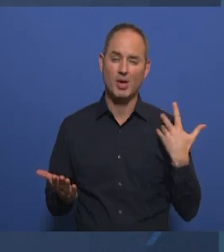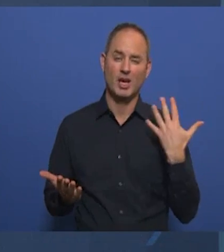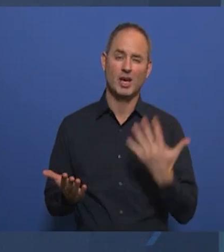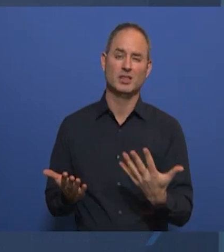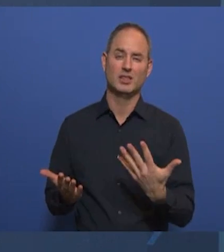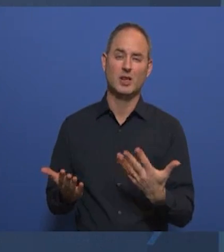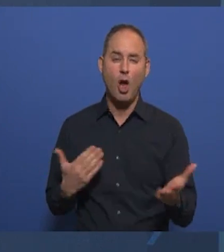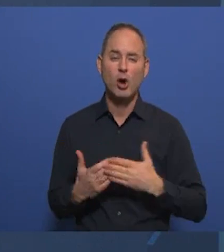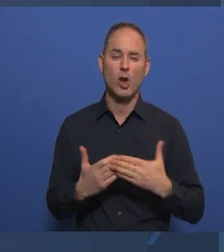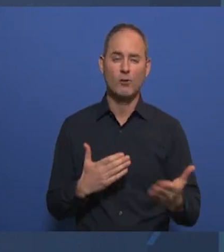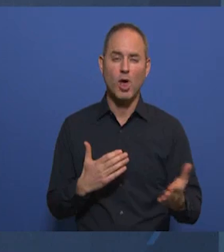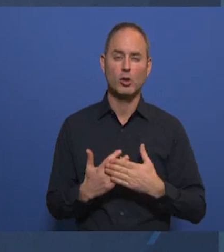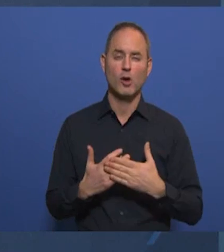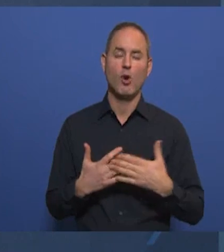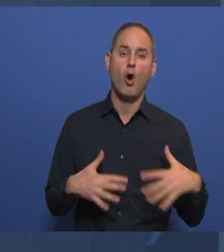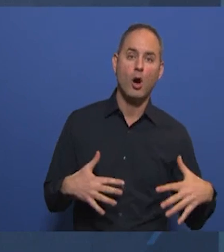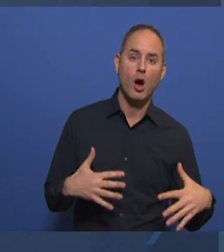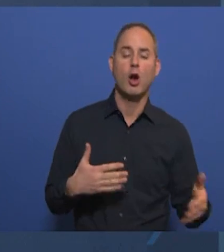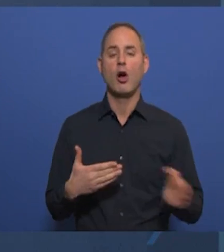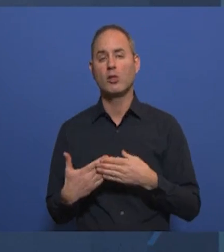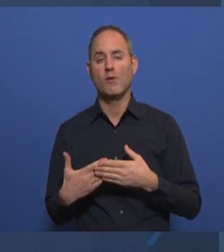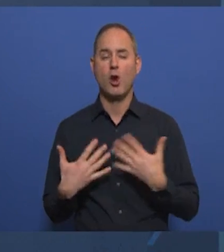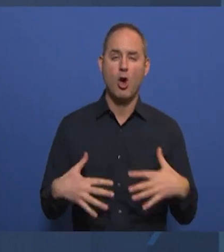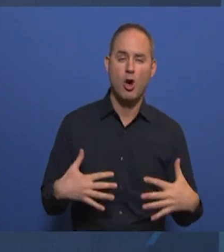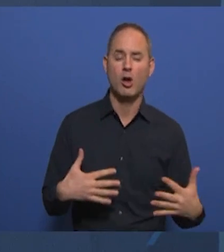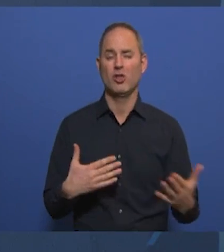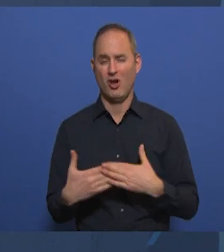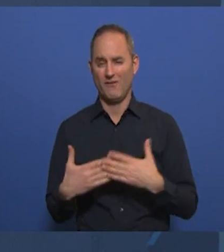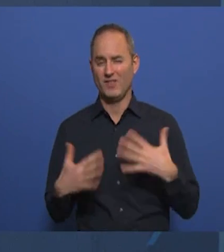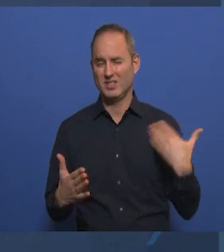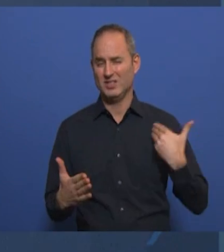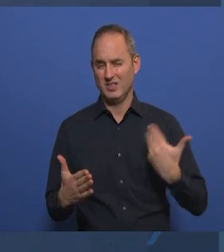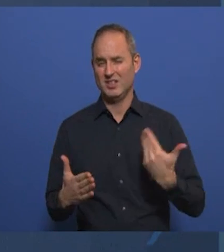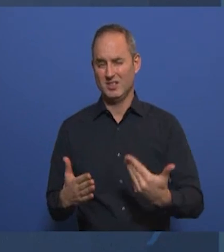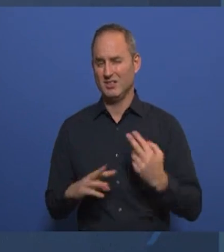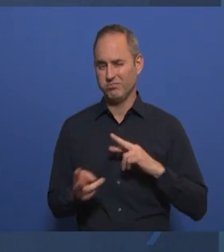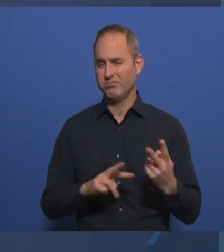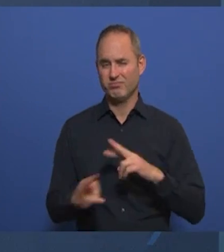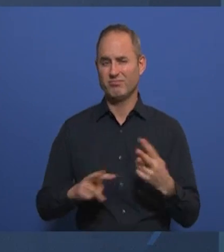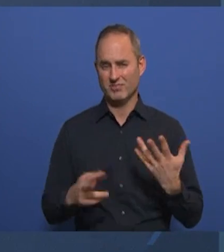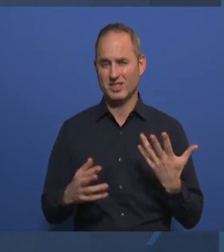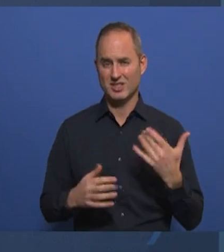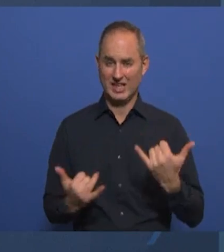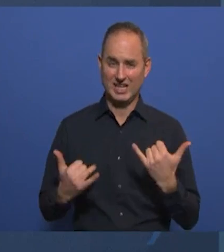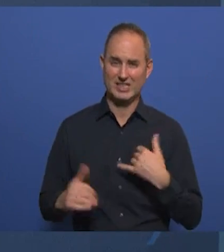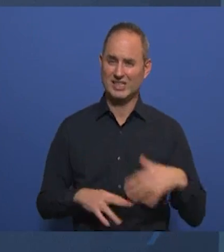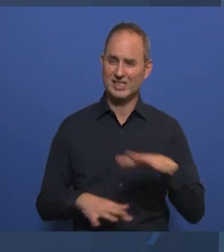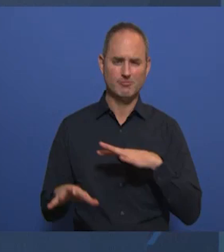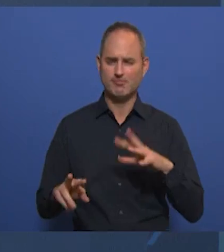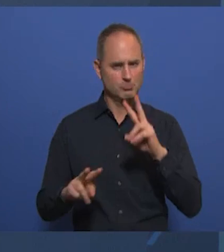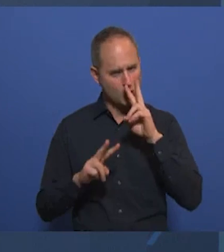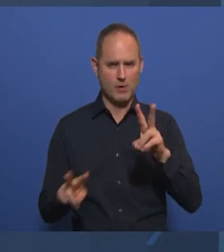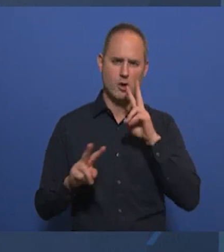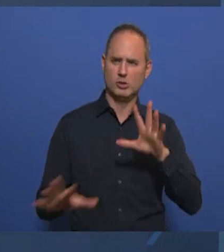der Weg raus aus dieser Spirale führt nur über Achtsamkeit, Voraussicht und Impfung. Die Pandemie ist